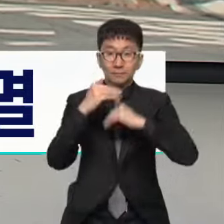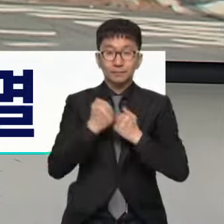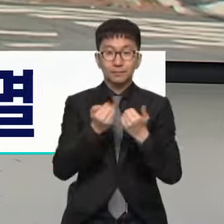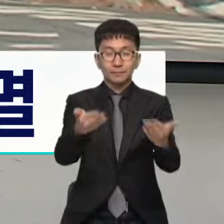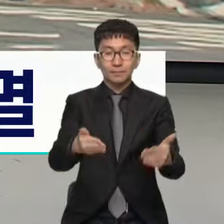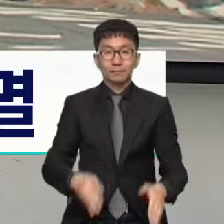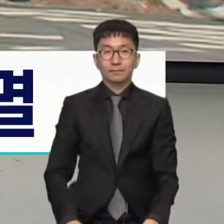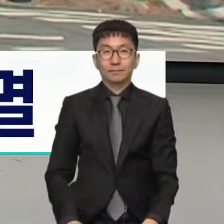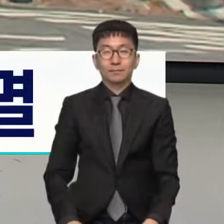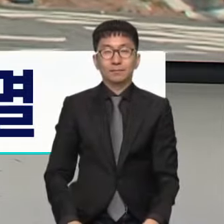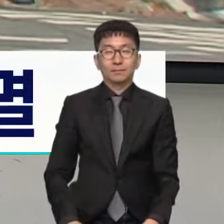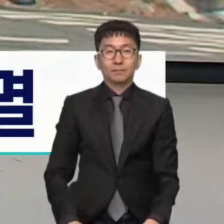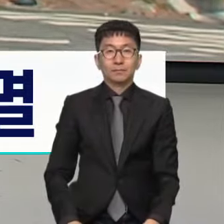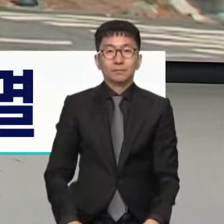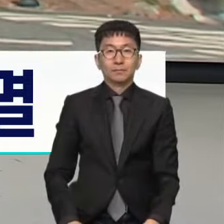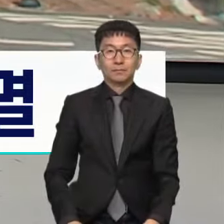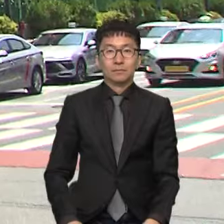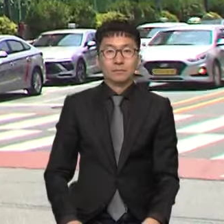기자가 취재했습니다.